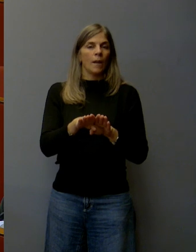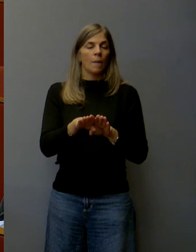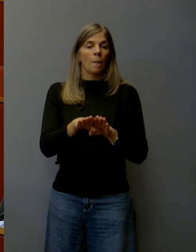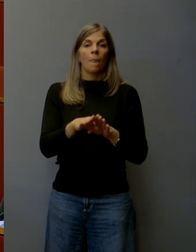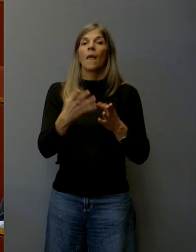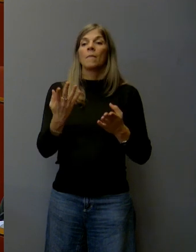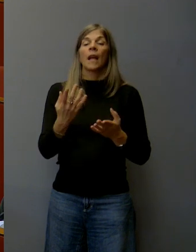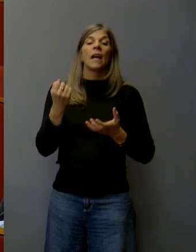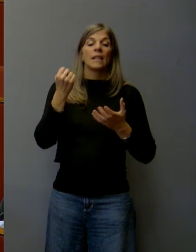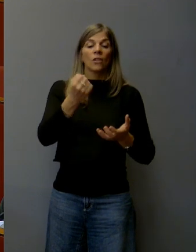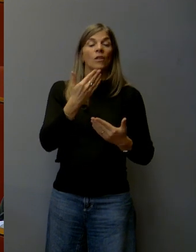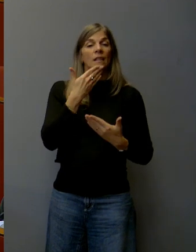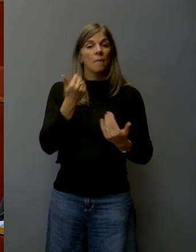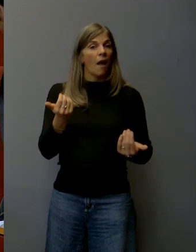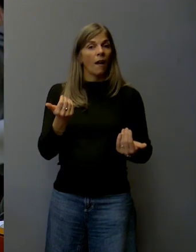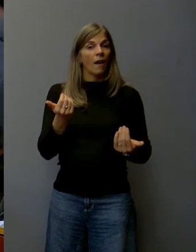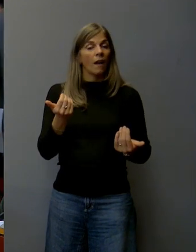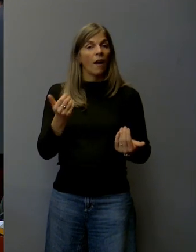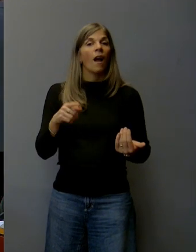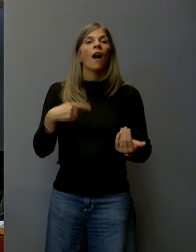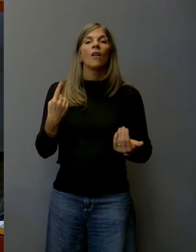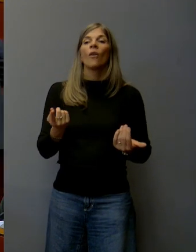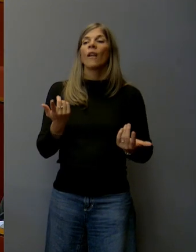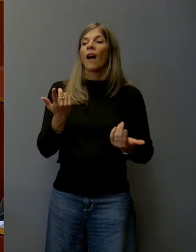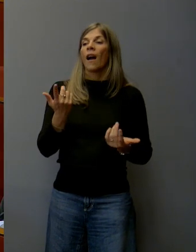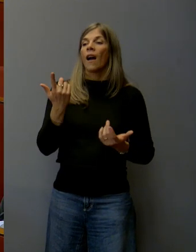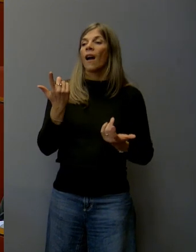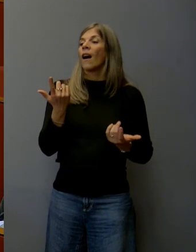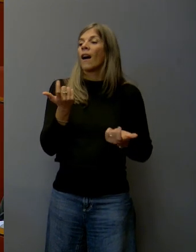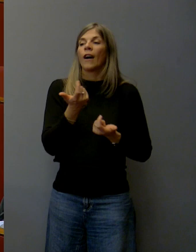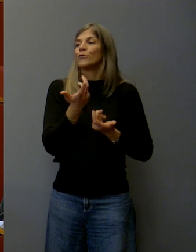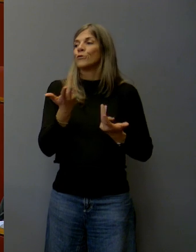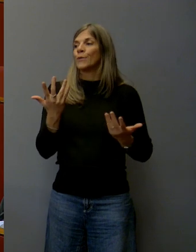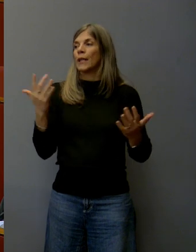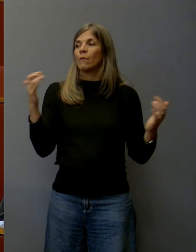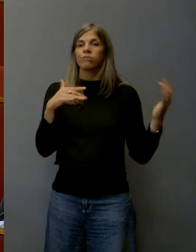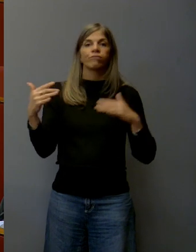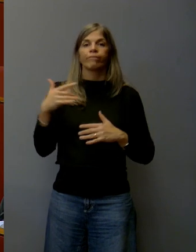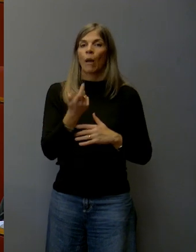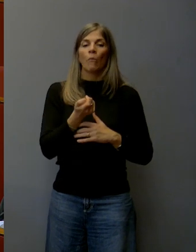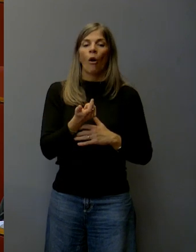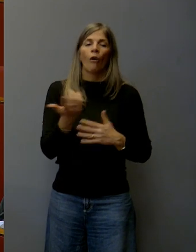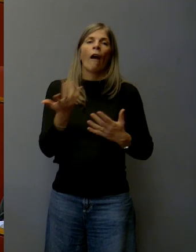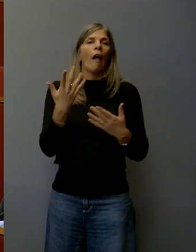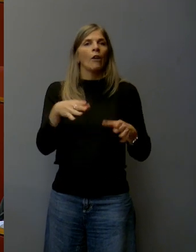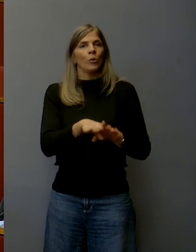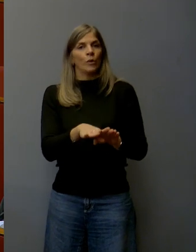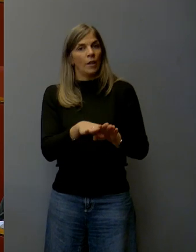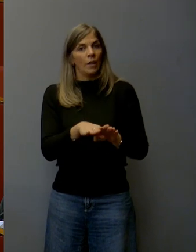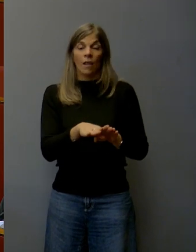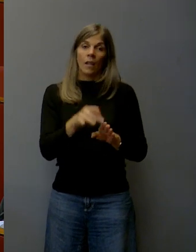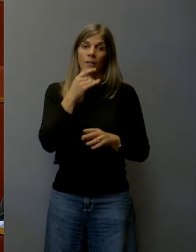le risorse non ci sono Allora i numeri non ci sono e allora tanto vale chiuderlo questo non sarebbe bello